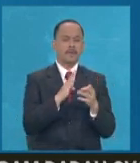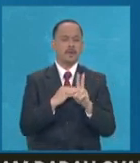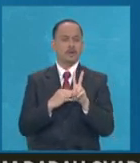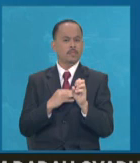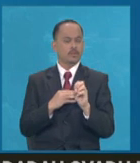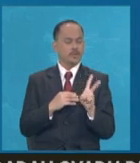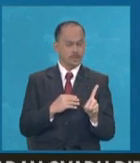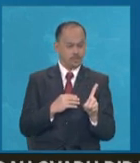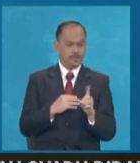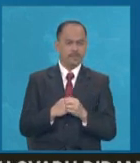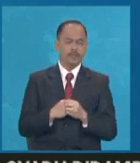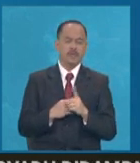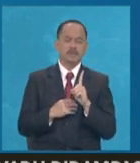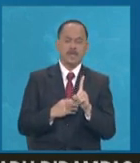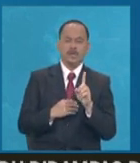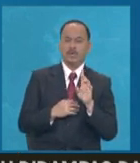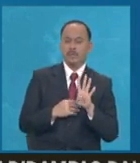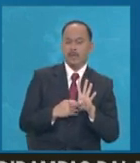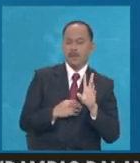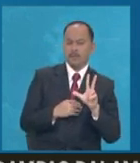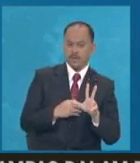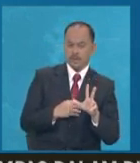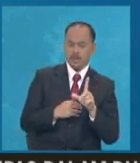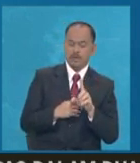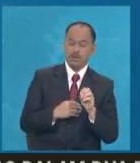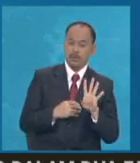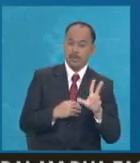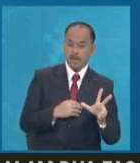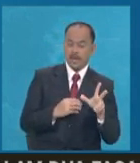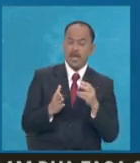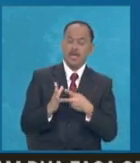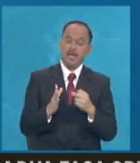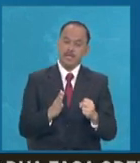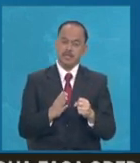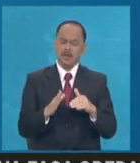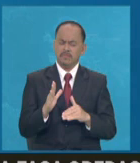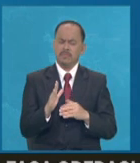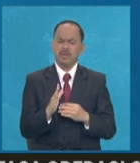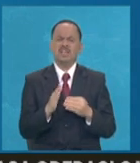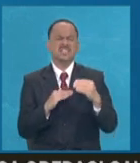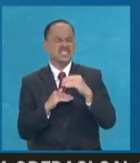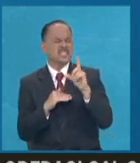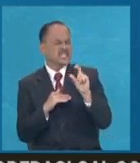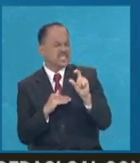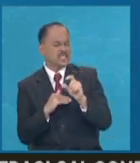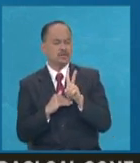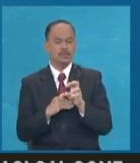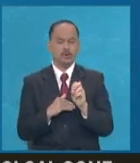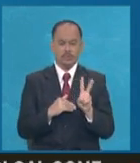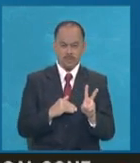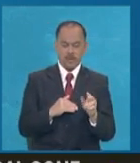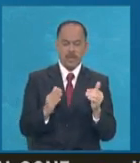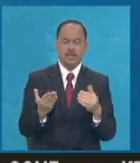2021 dengan 1043 cash terdapat sedikit peningkatan pada Tahun 2022 dengan